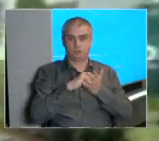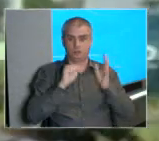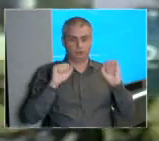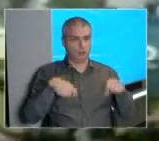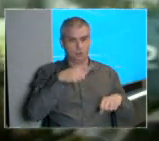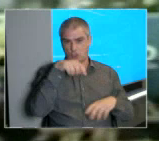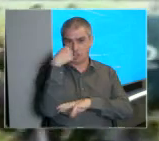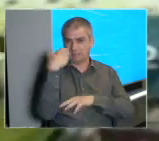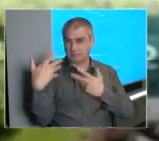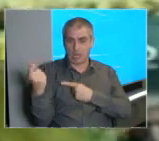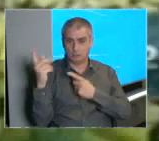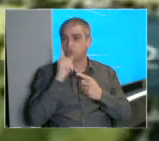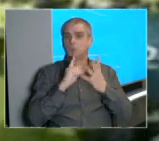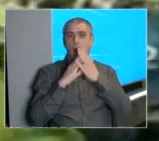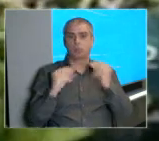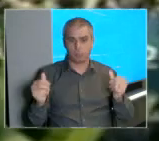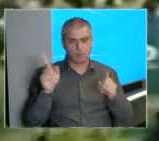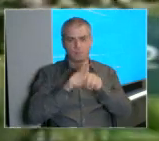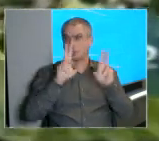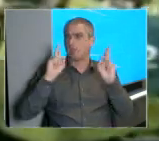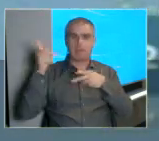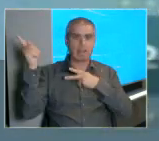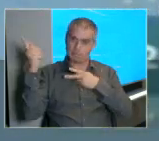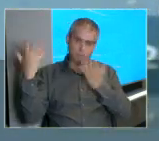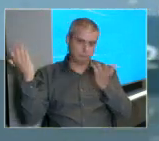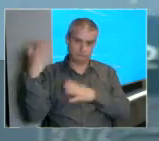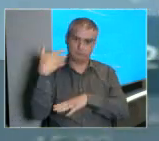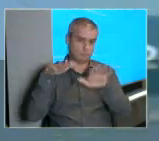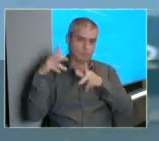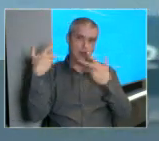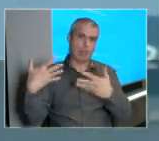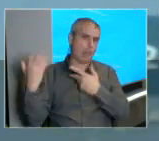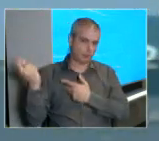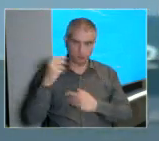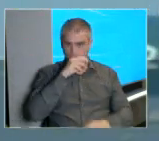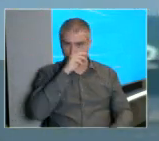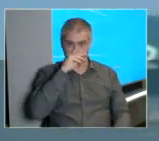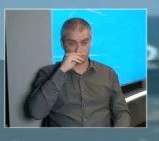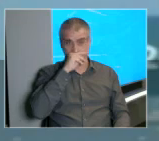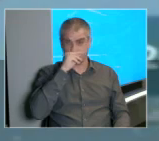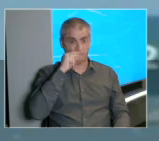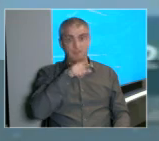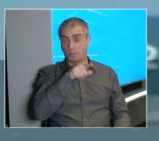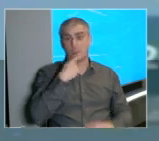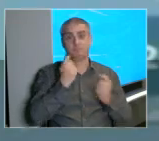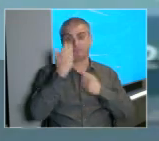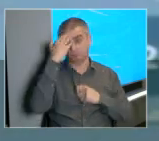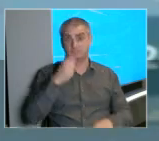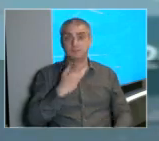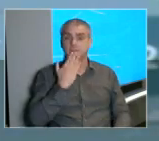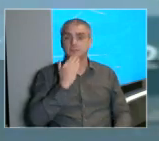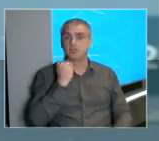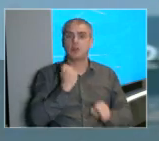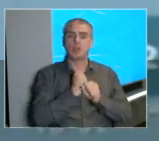אסד החלש בסוריה המתפוררת, וכנ"ל בעיראק, שגם שם הממשלה מאוד חלשה. אבל פה, על פי פרסומים זרים,